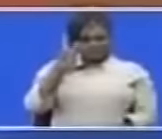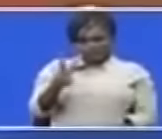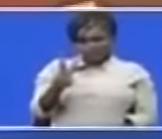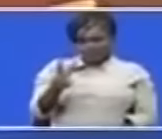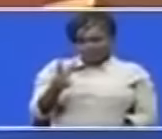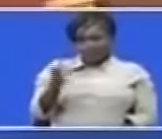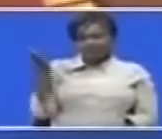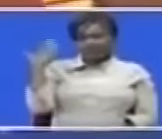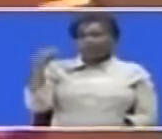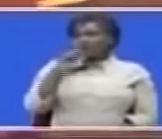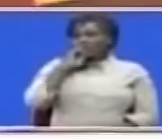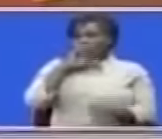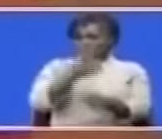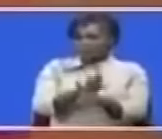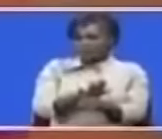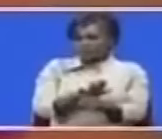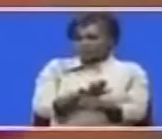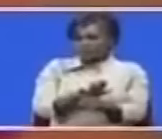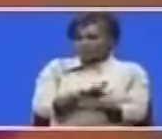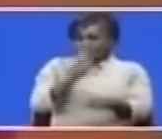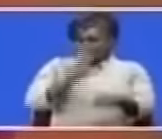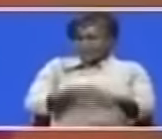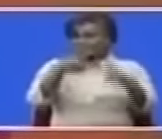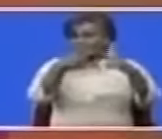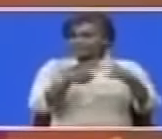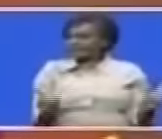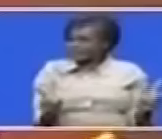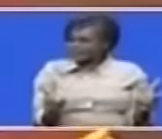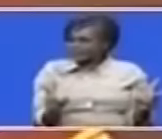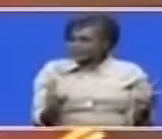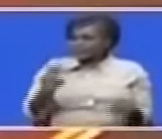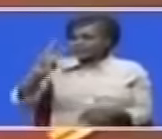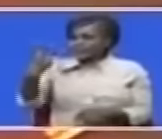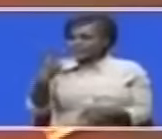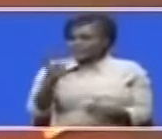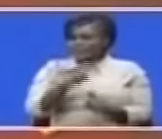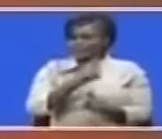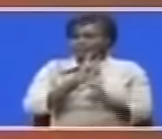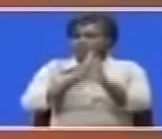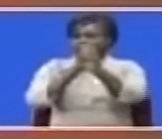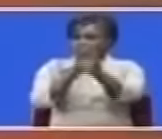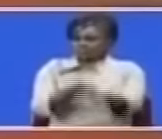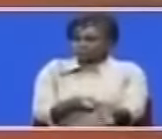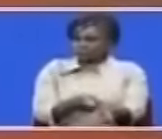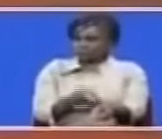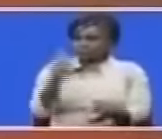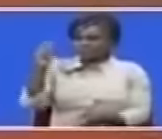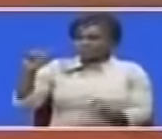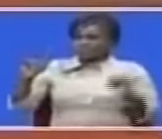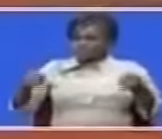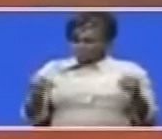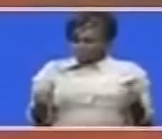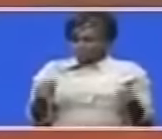Tulivyo kuahidi katika mwanzo wa taarifa hizi ni kuwa katika sehemu yetu ya pili ya matangazo haya kwenye KTN